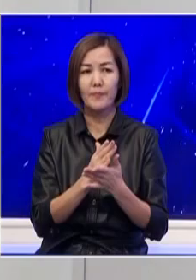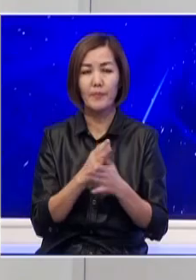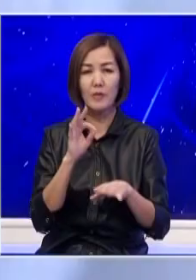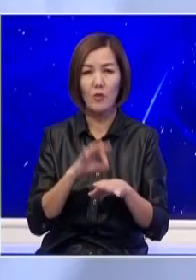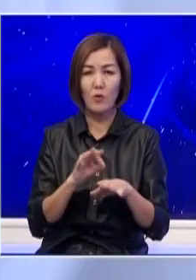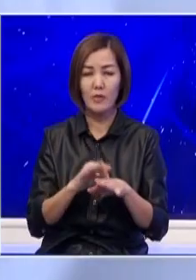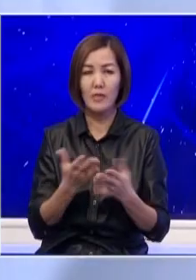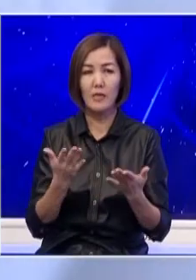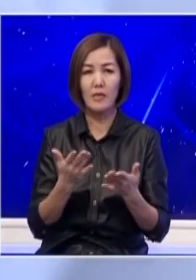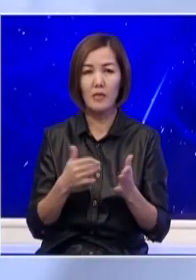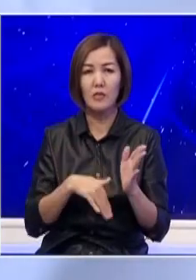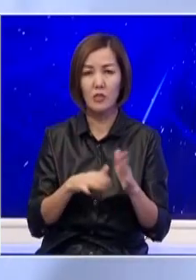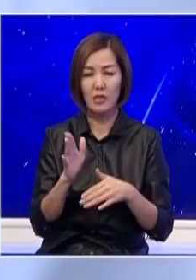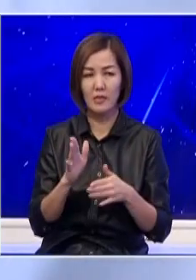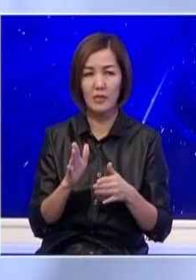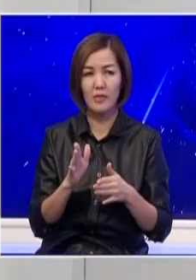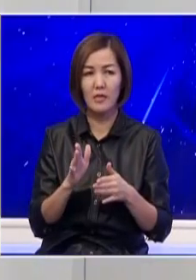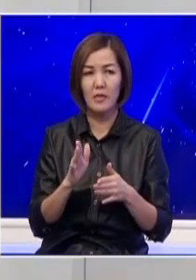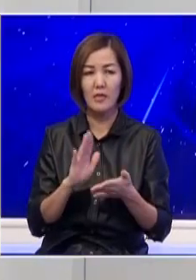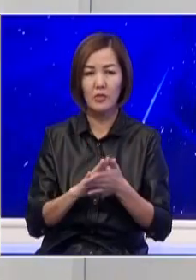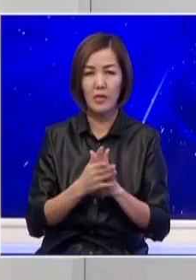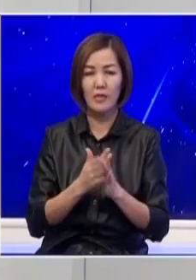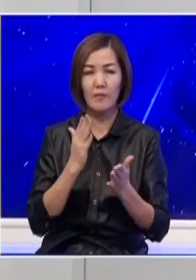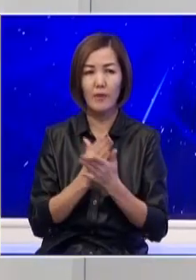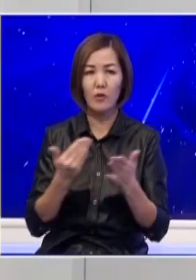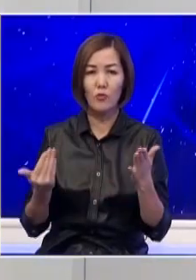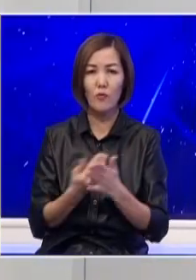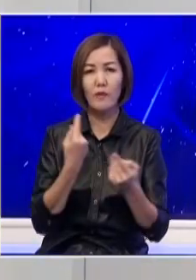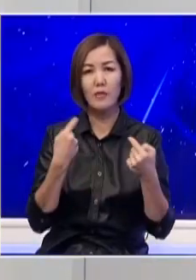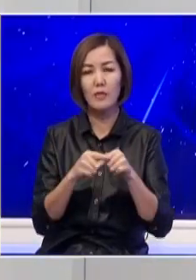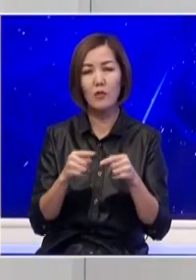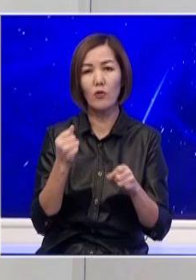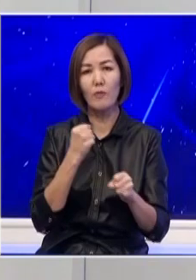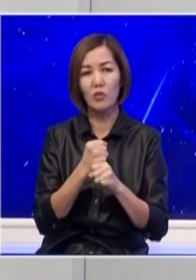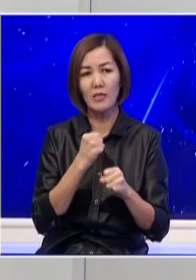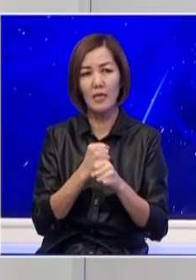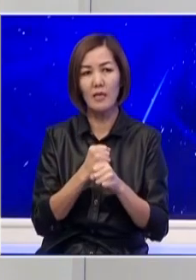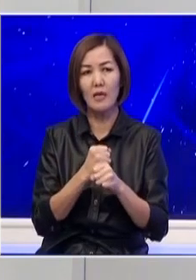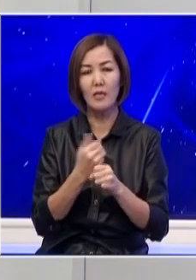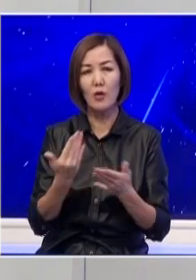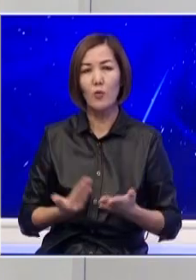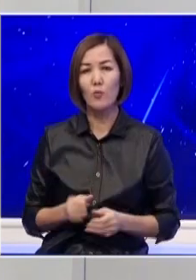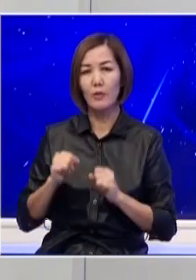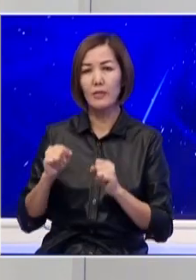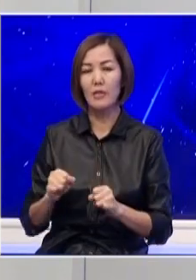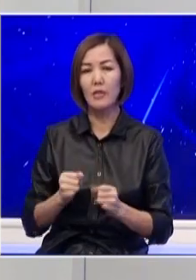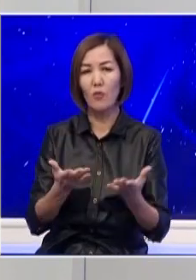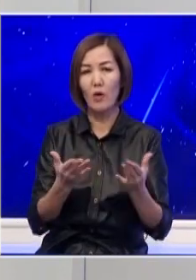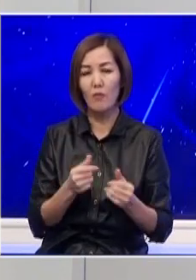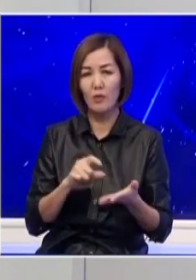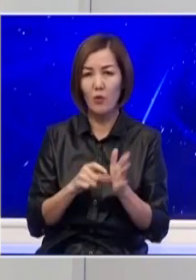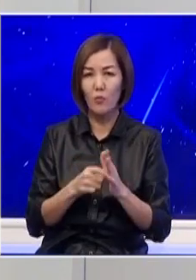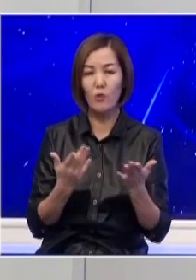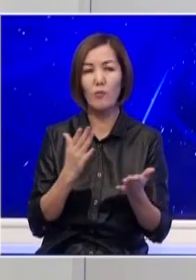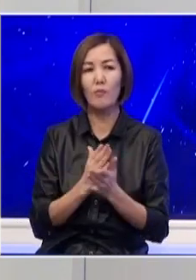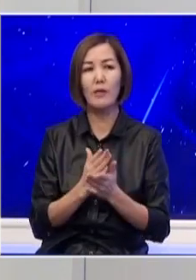науқастар қолданып жатыр ол мәселені. Қазіргі уақытта заманауи технологиямен жасалынған жаңағы жансақтау бөлімі, қабылдау бөлімі мысалға